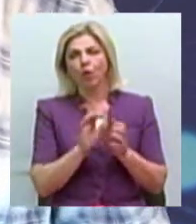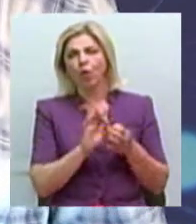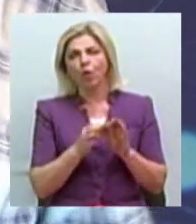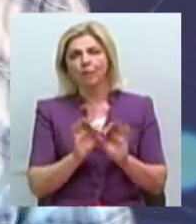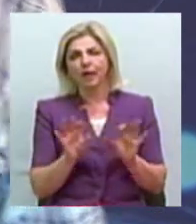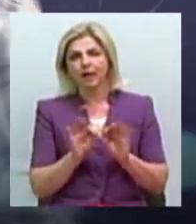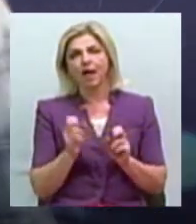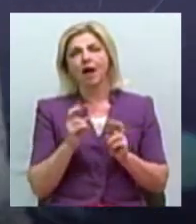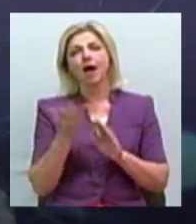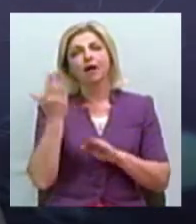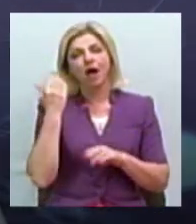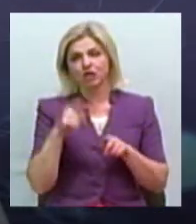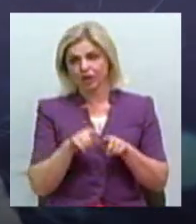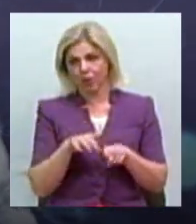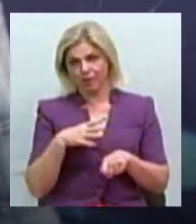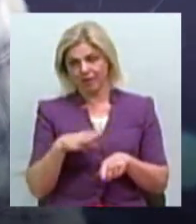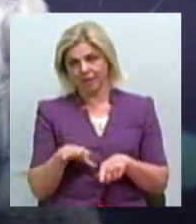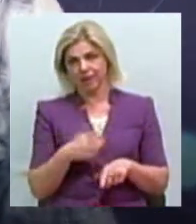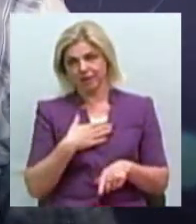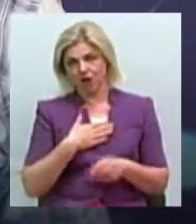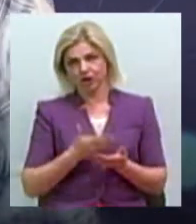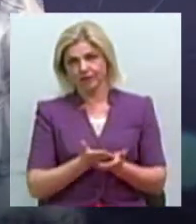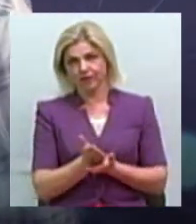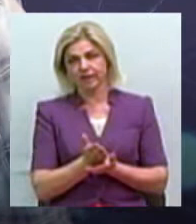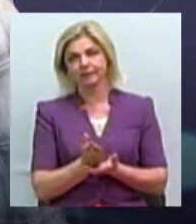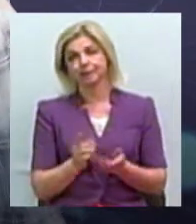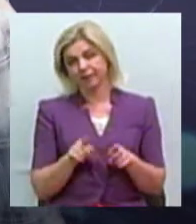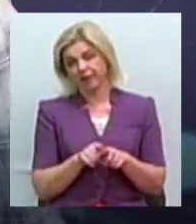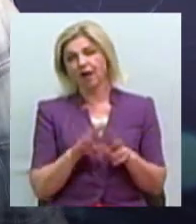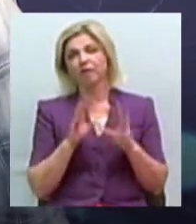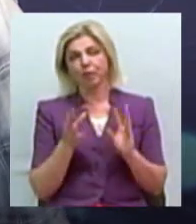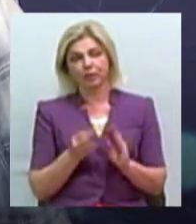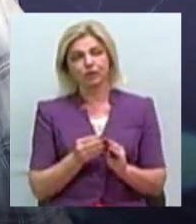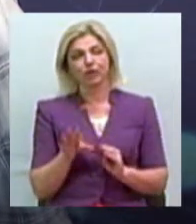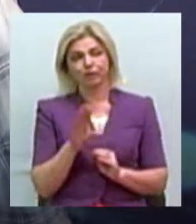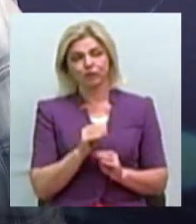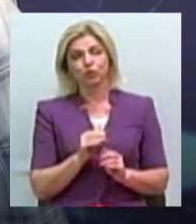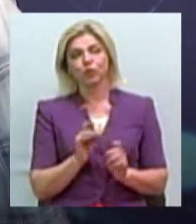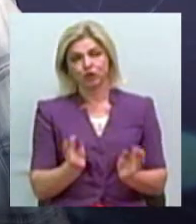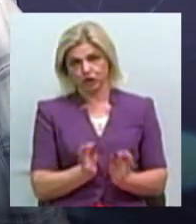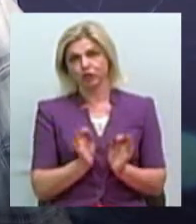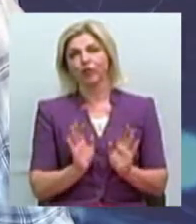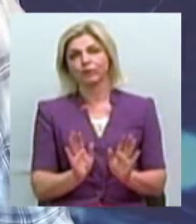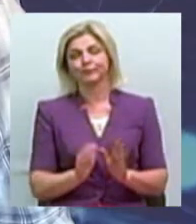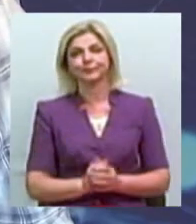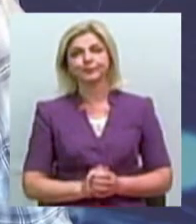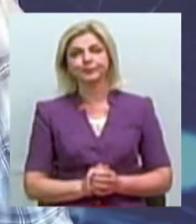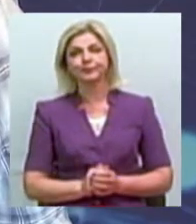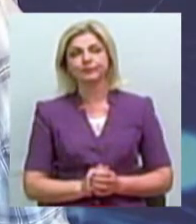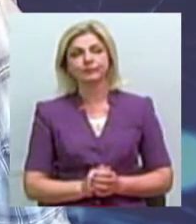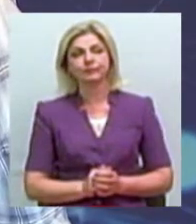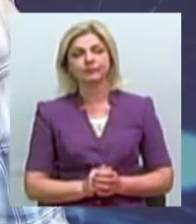в нашей сфере. Вот, ну, так... В принципі, все йде, нічого. Ну, тим не